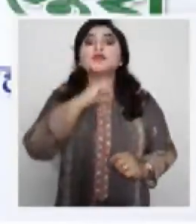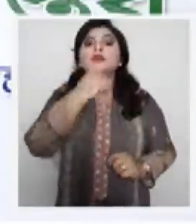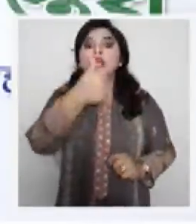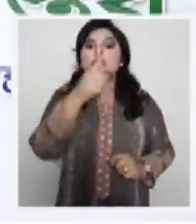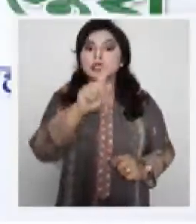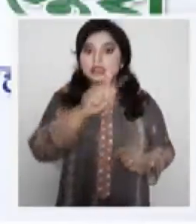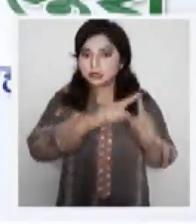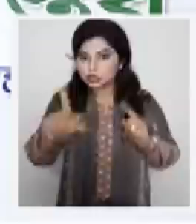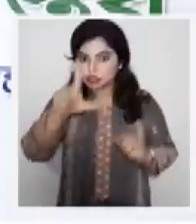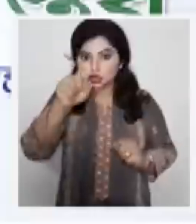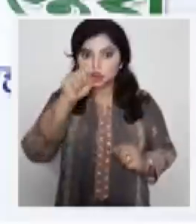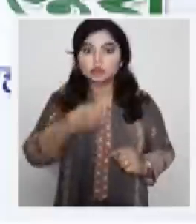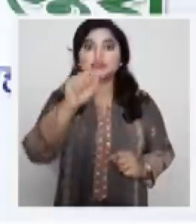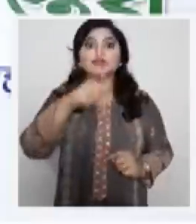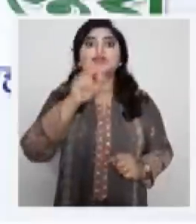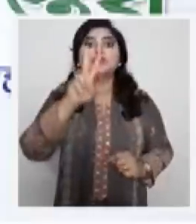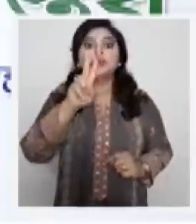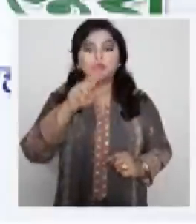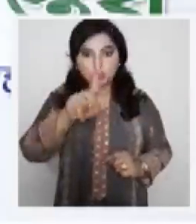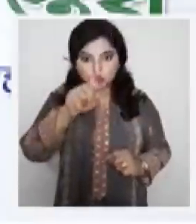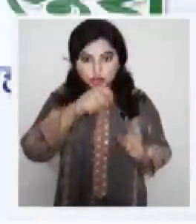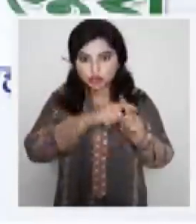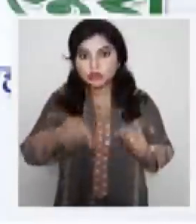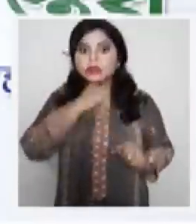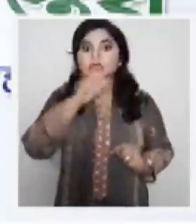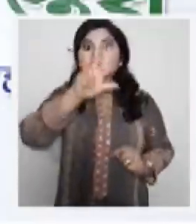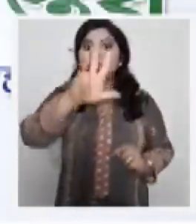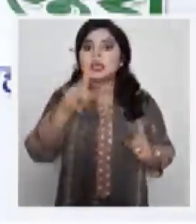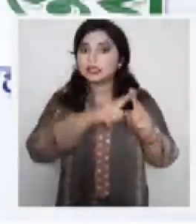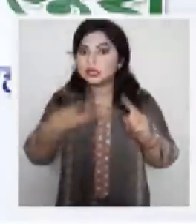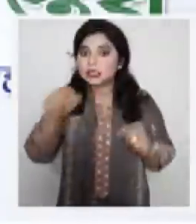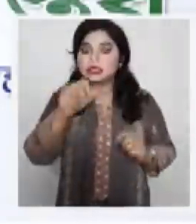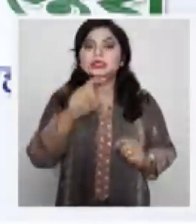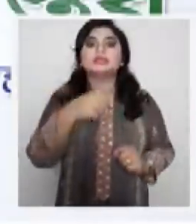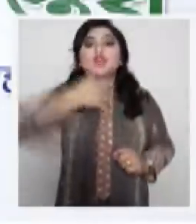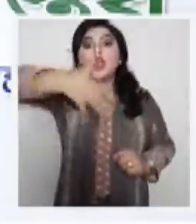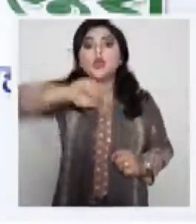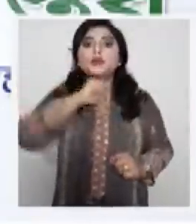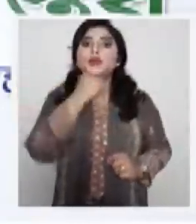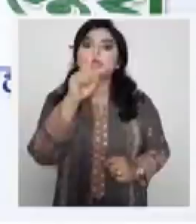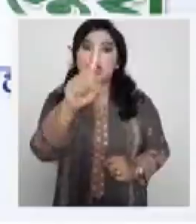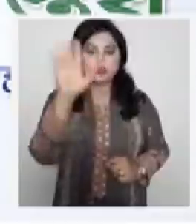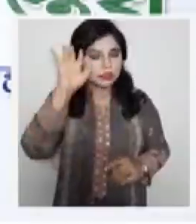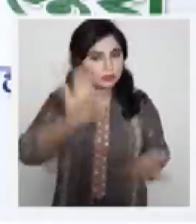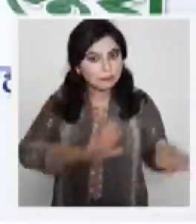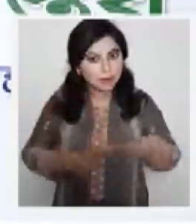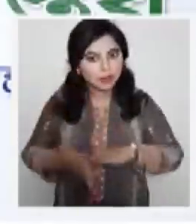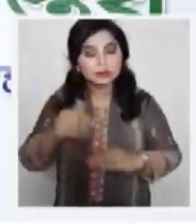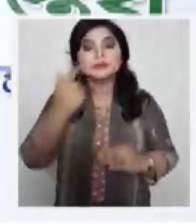জন, 51 থেকে 60 19 জন, 61 থেকে 70 10 জন, 71 থেকে 80 8 জন